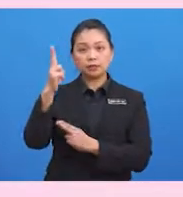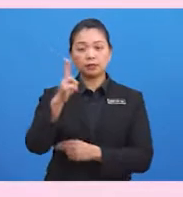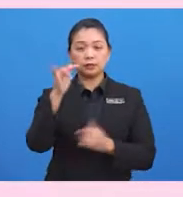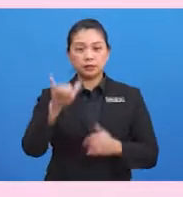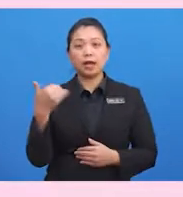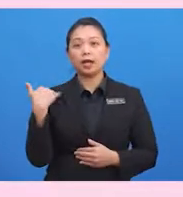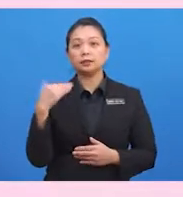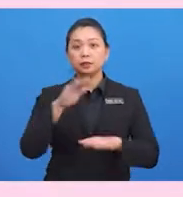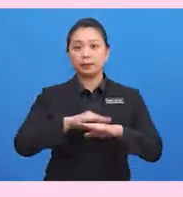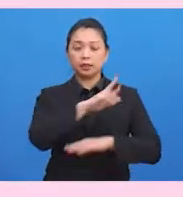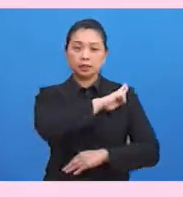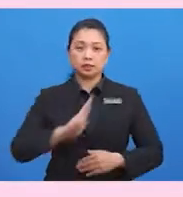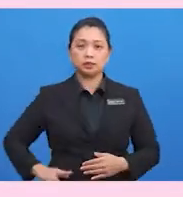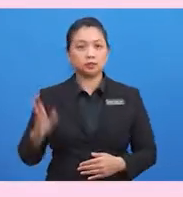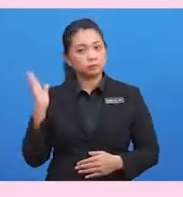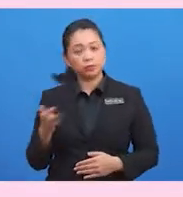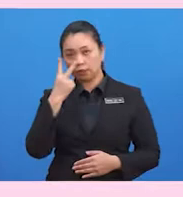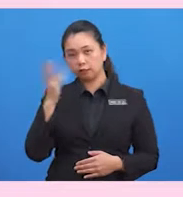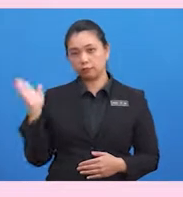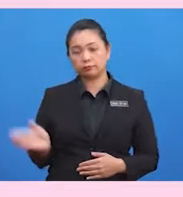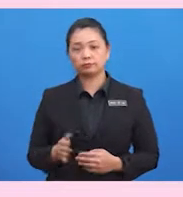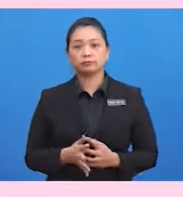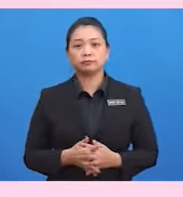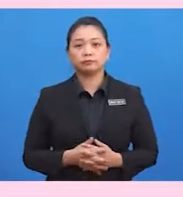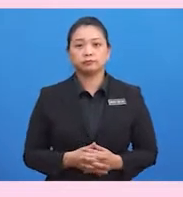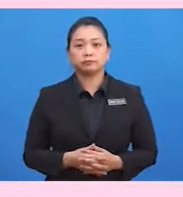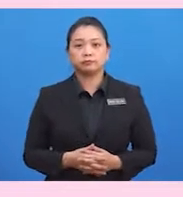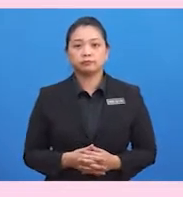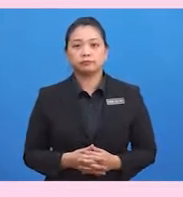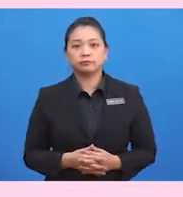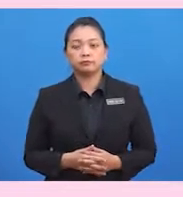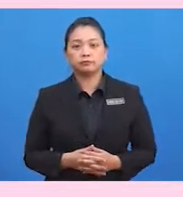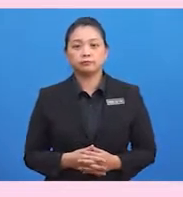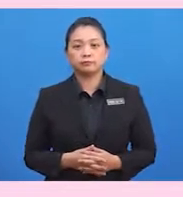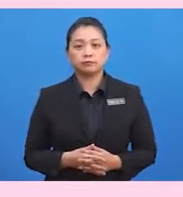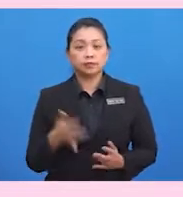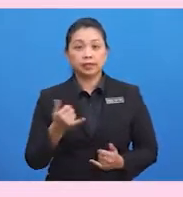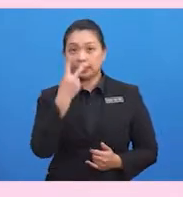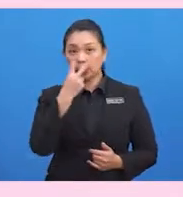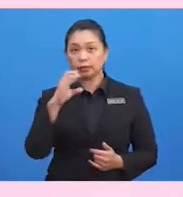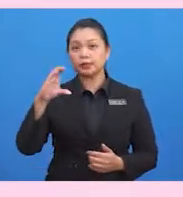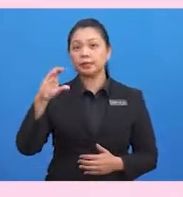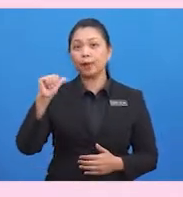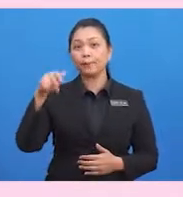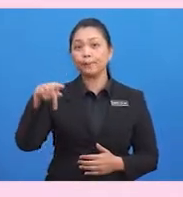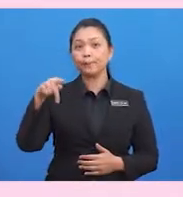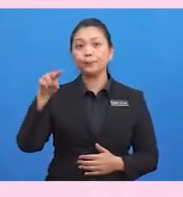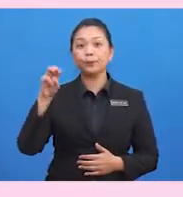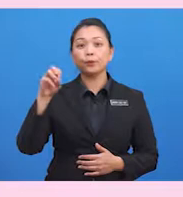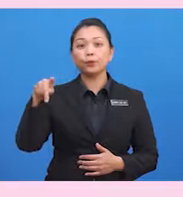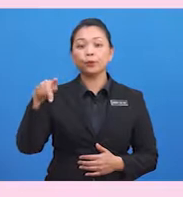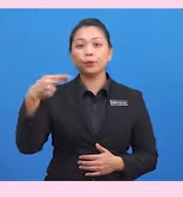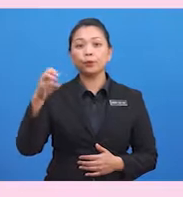ini contoh-contoh anak kebesaran dheeraj adalah seperti Syekh Muho nyoba